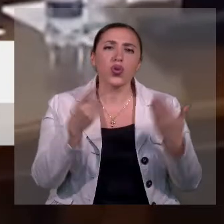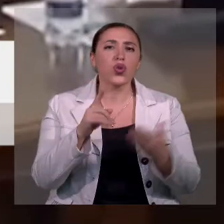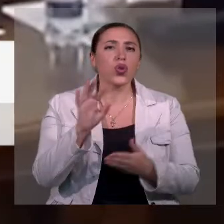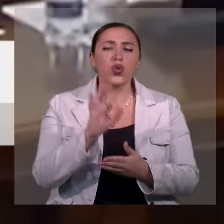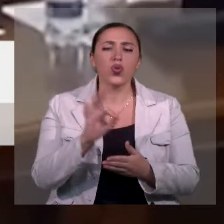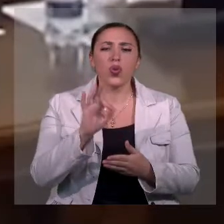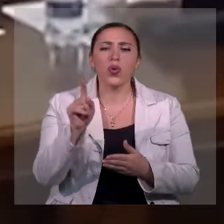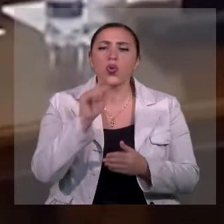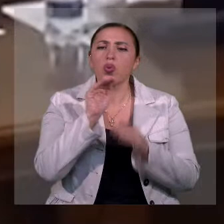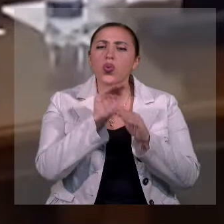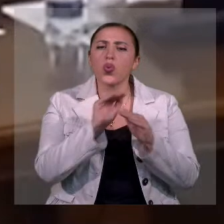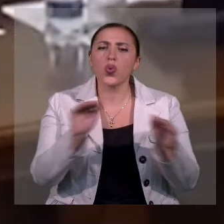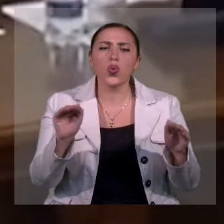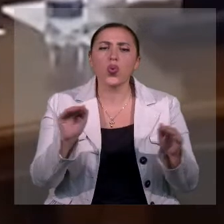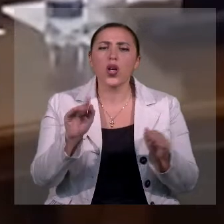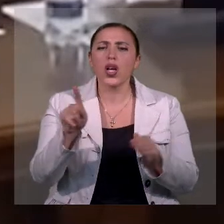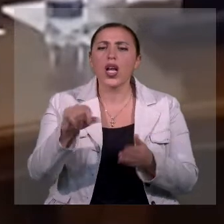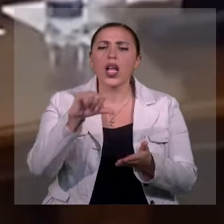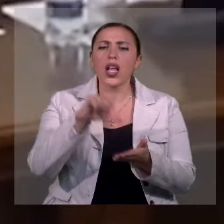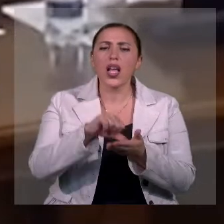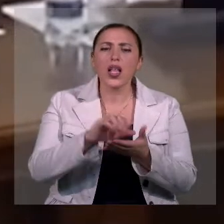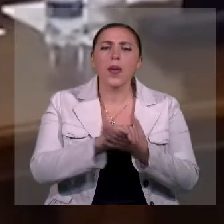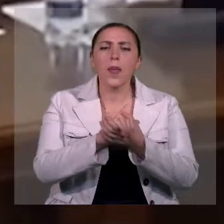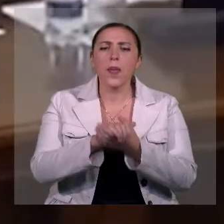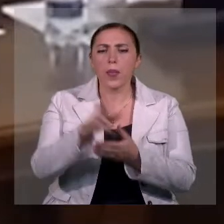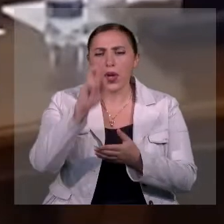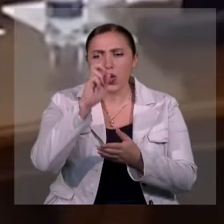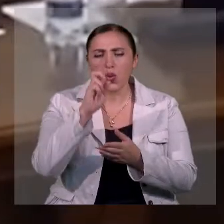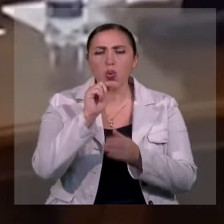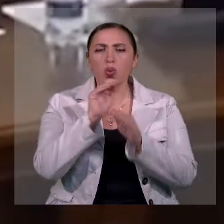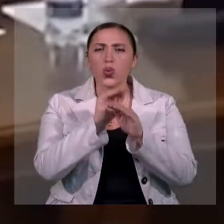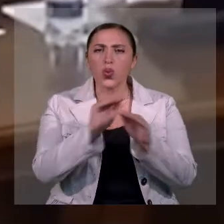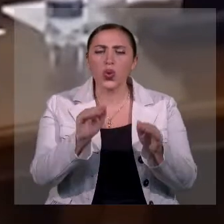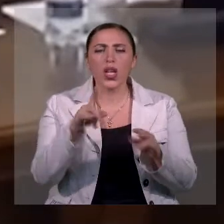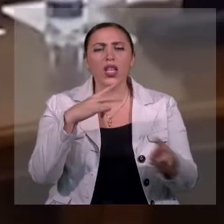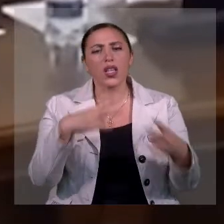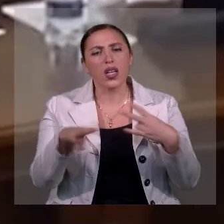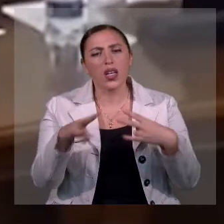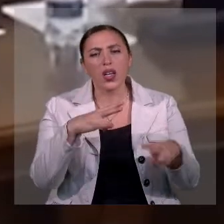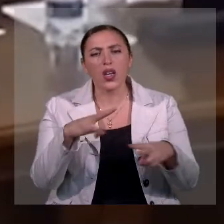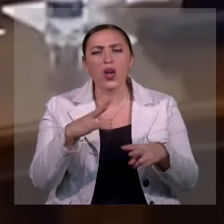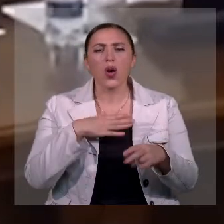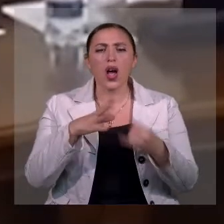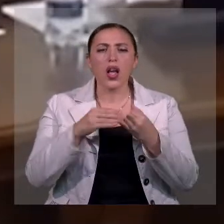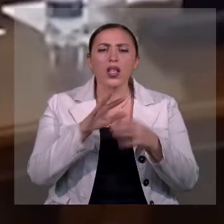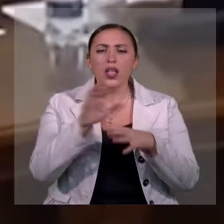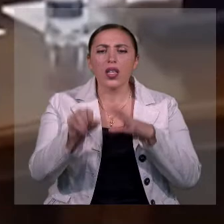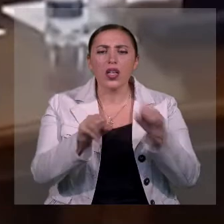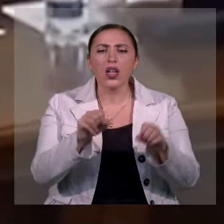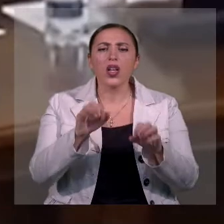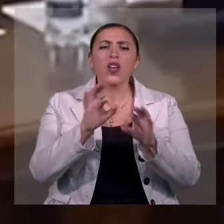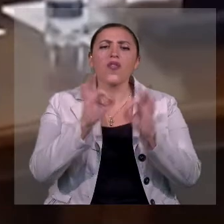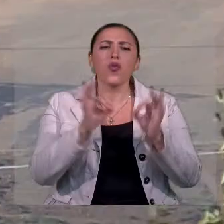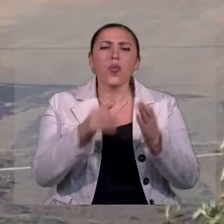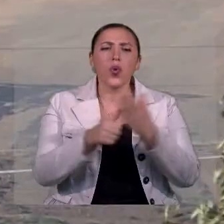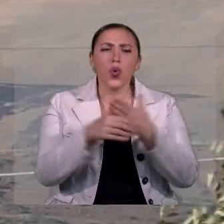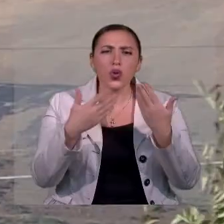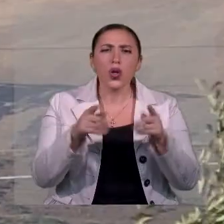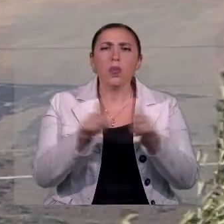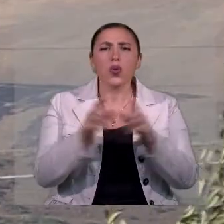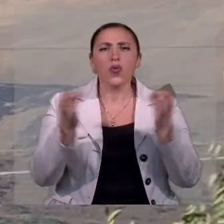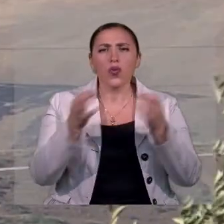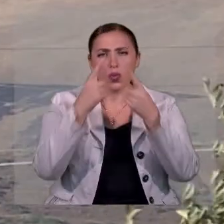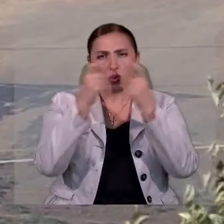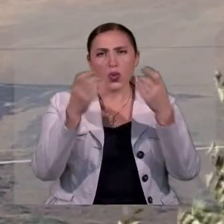որևէ արձագանք դաշնակից պետության տարածքի նկատմամբ ագրեսիային և օկուպացմանը, գոնե հայտարարությունների մակարդակով։